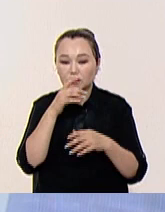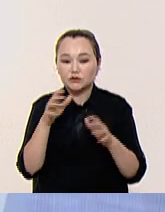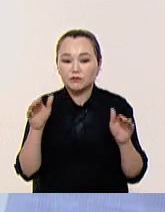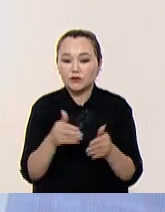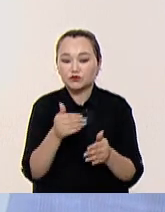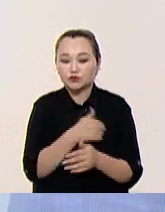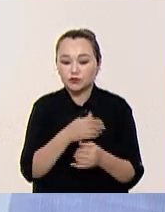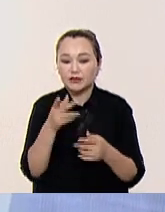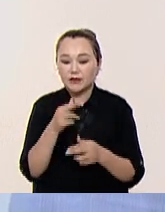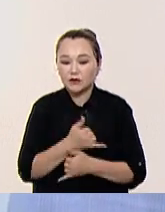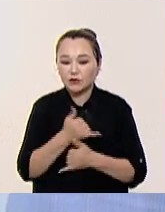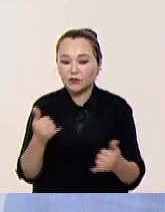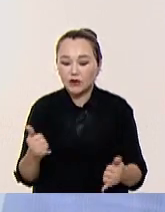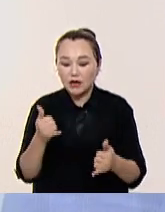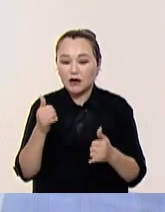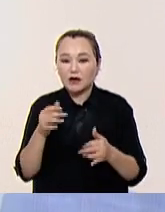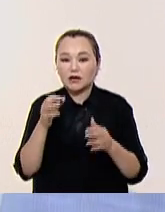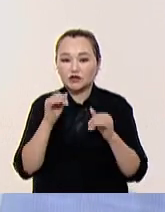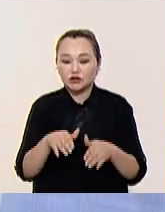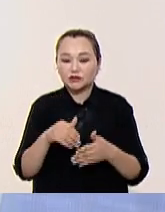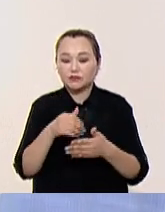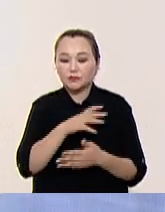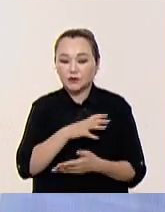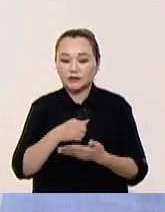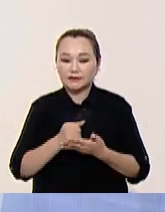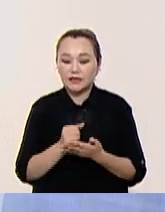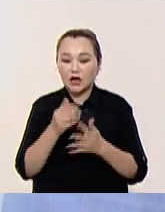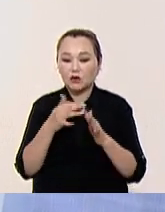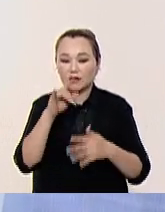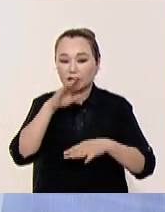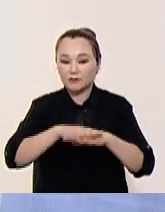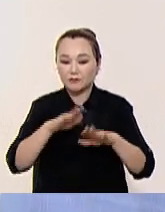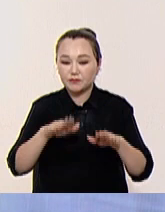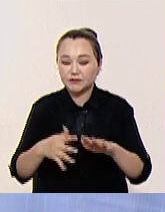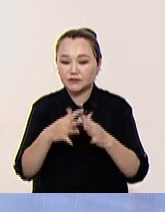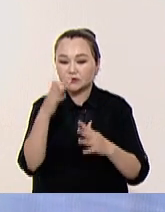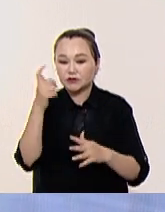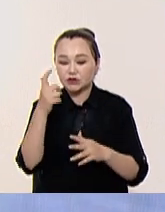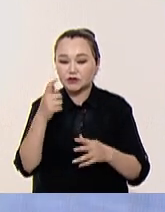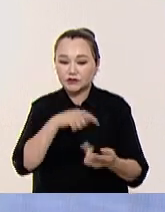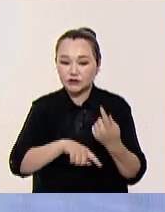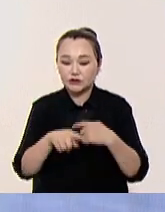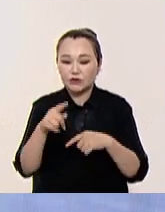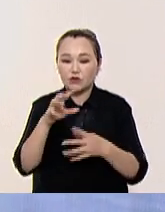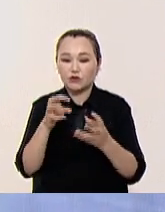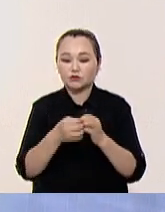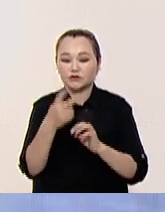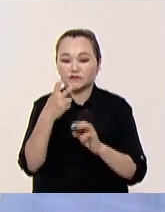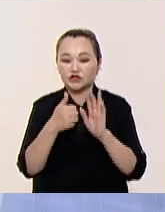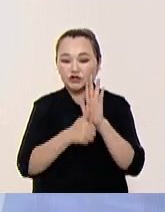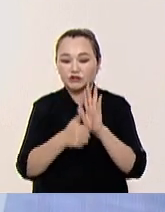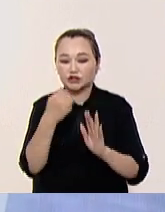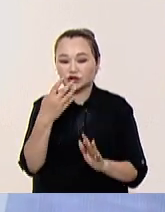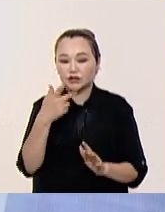үшін жерді ауылдық округтерге бекіту туралы шешім қабылданды. Былтыр ауыл әкімдіктері мен жергілікті шаруашылықтар арасында жалпы көлемі 264